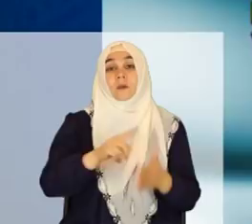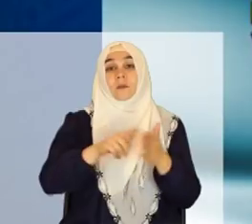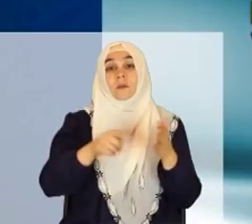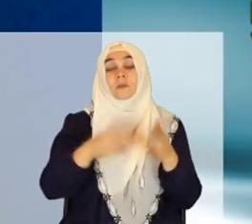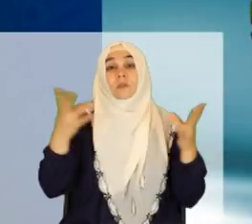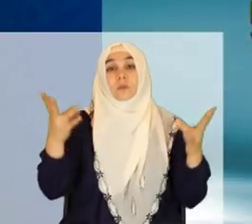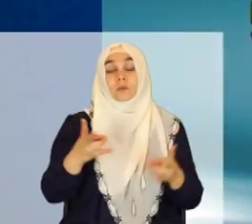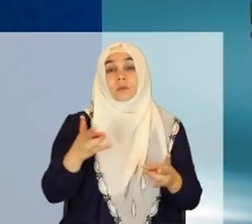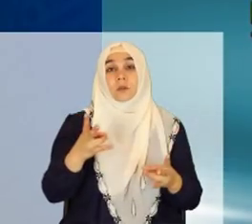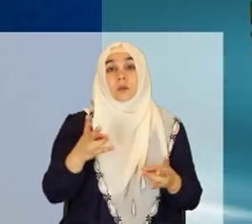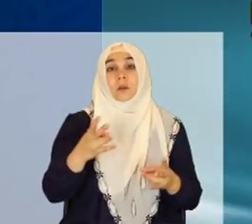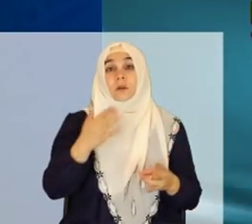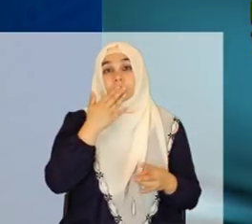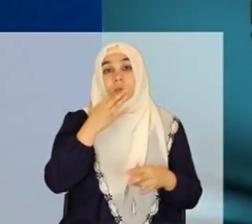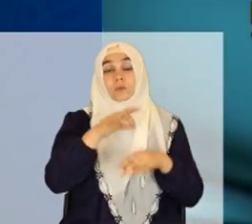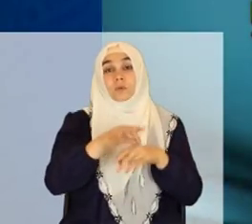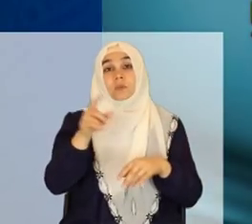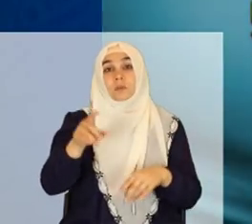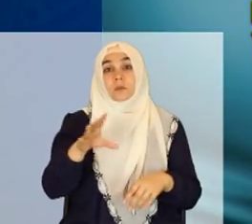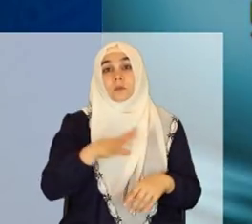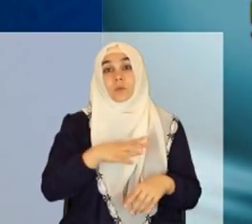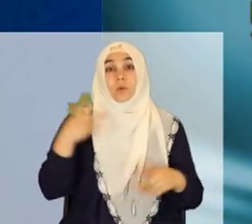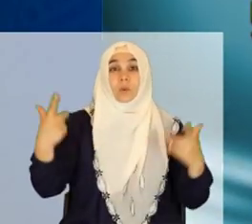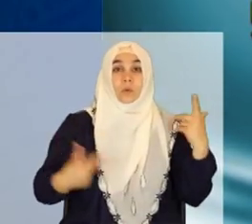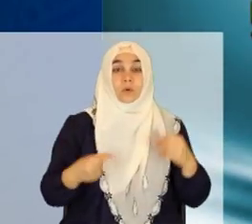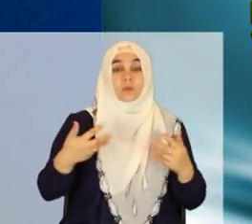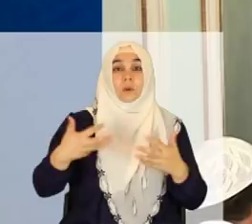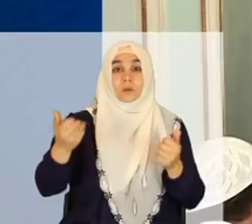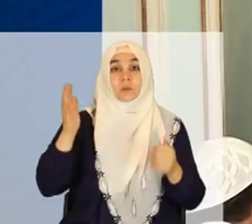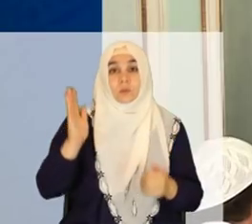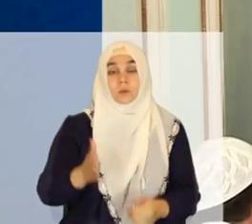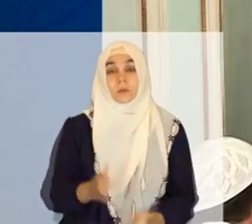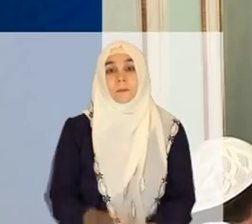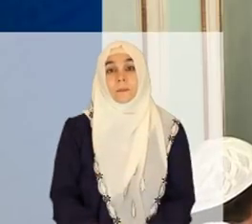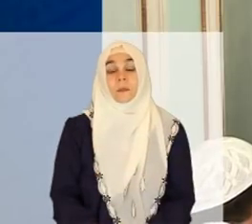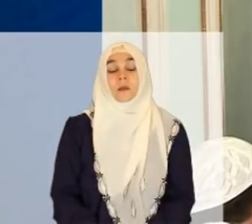zarurat yuzasidan roza tutayotgan inson ukol olsa bo'ladimi?